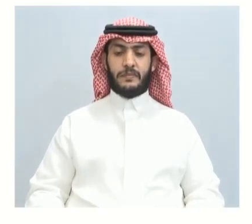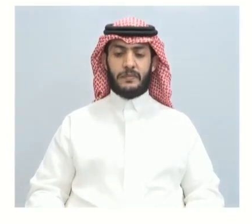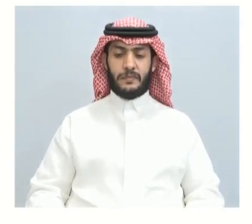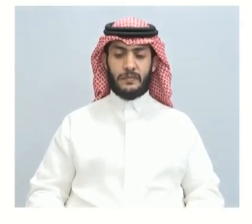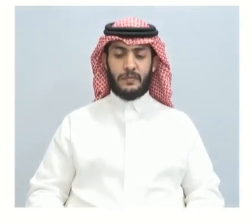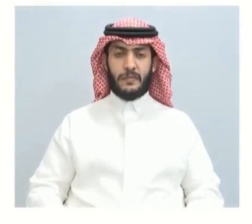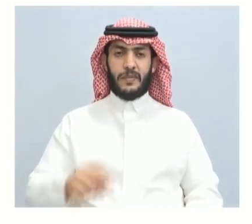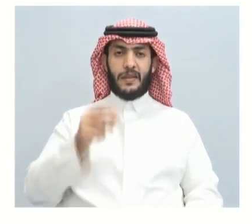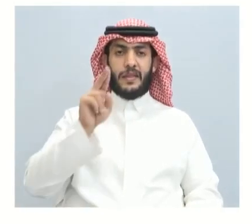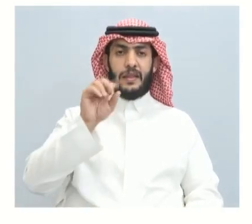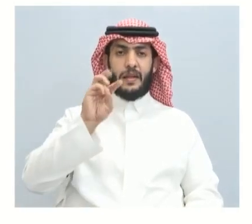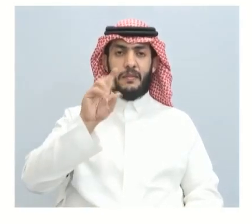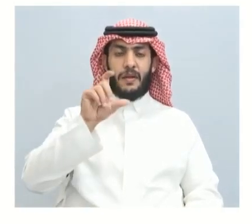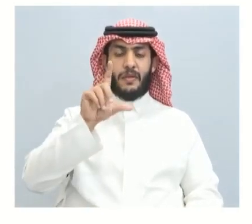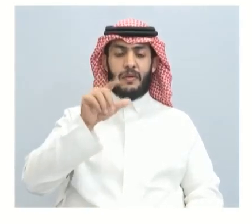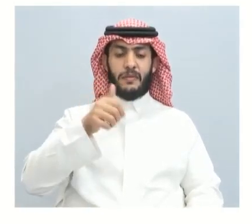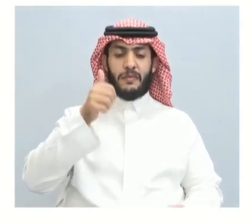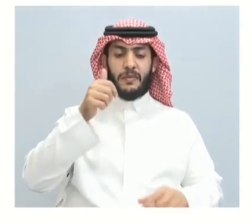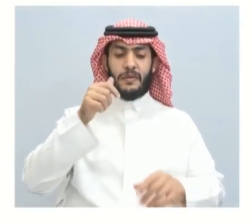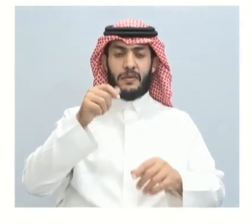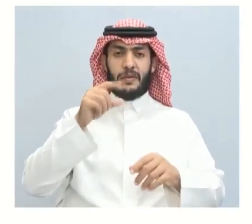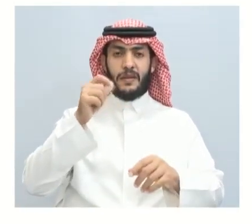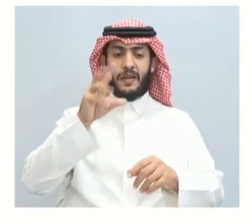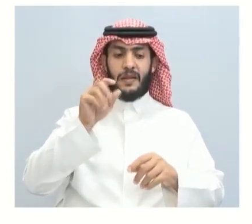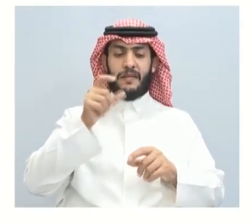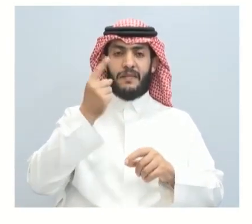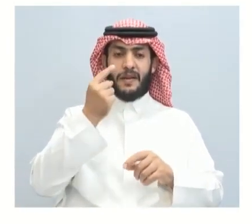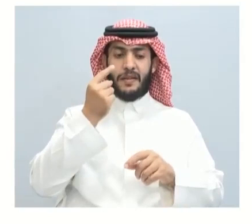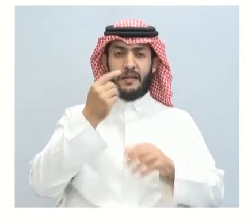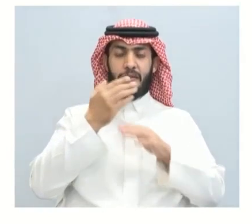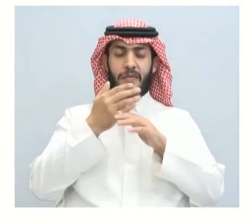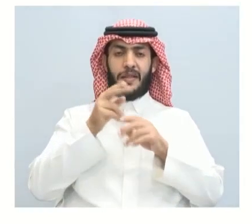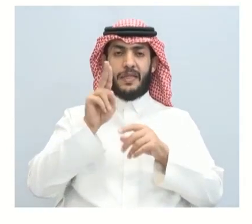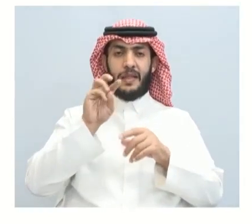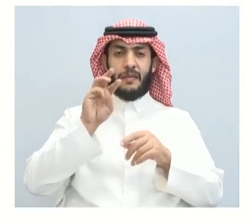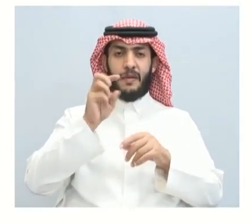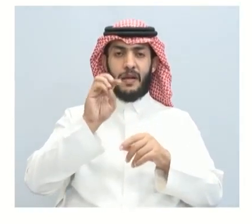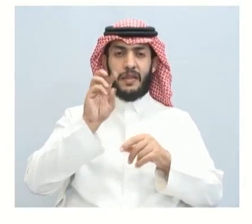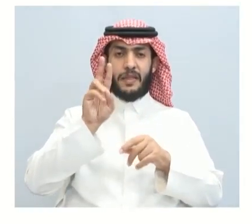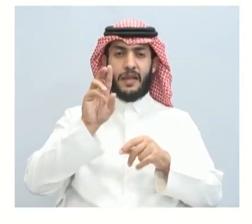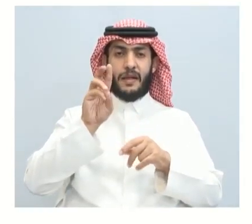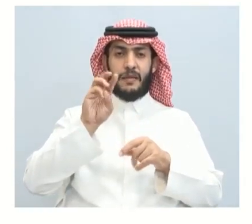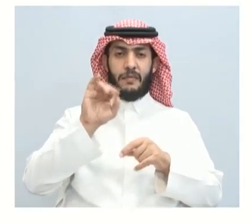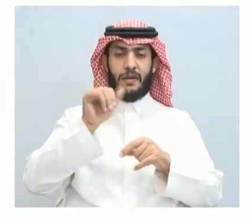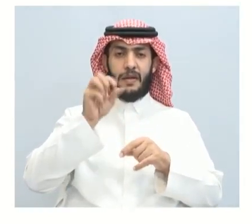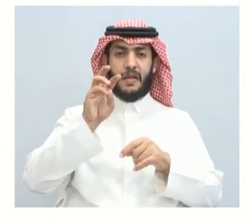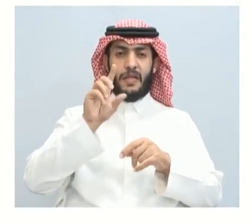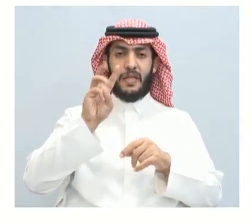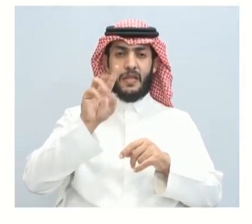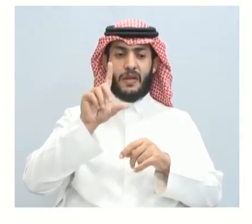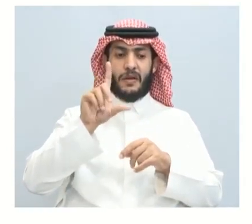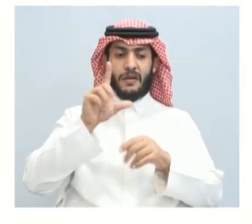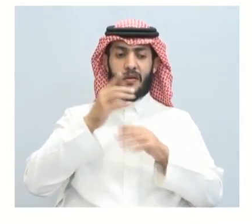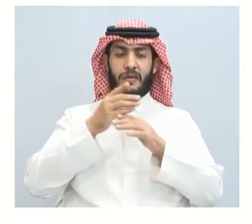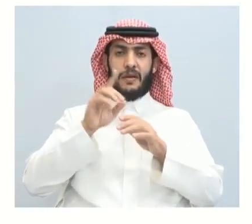والتماثل حول نقطه الاصل يعطيني داله فرديه والتماثل حول محور اكس يعطيني علاقه لا